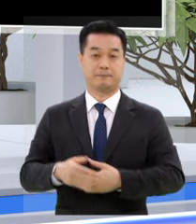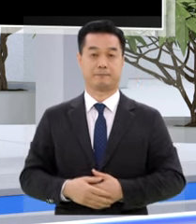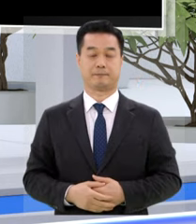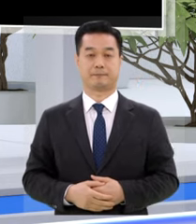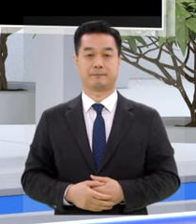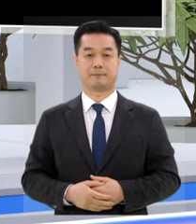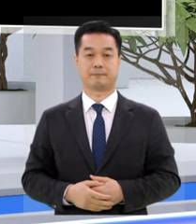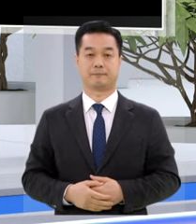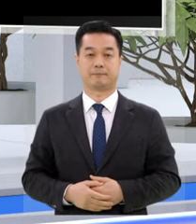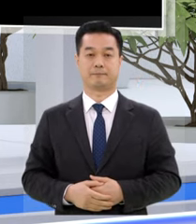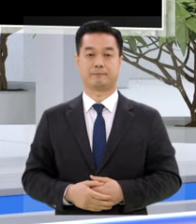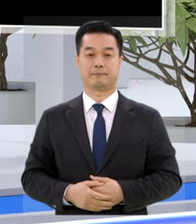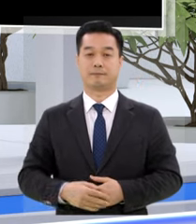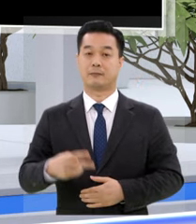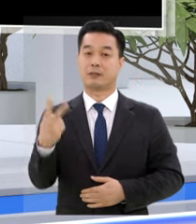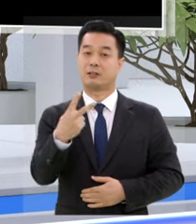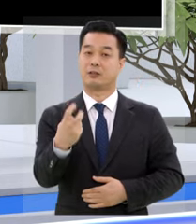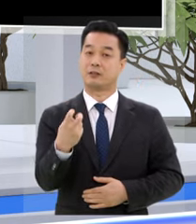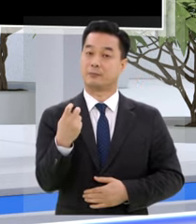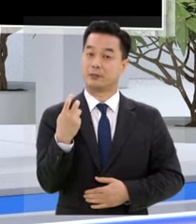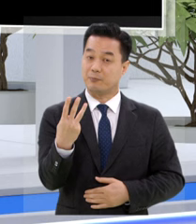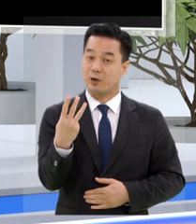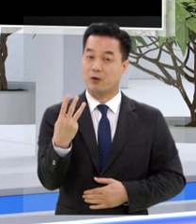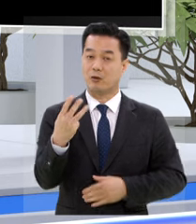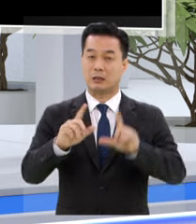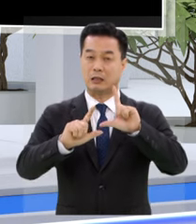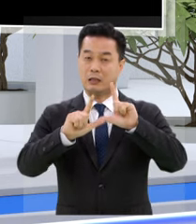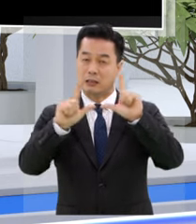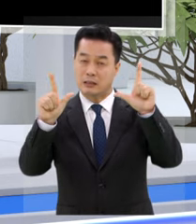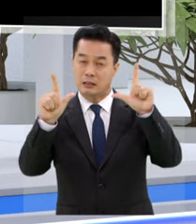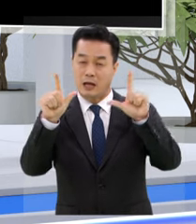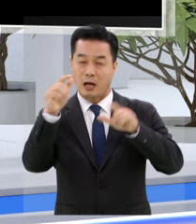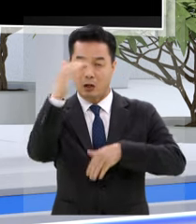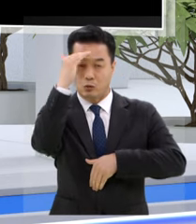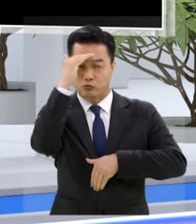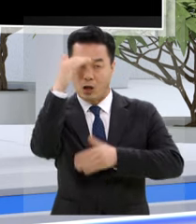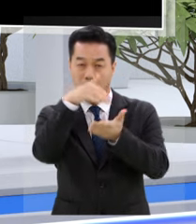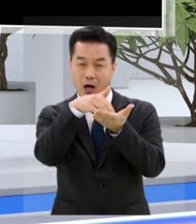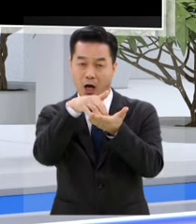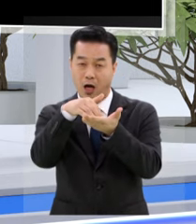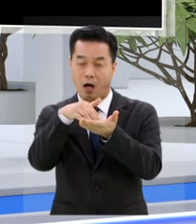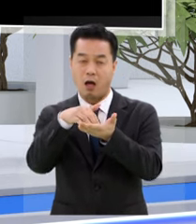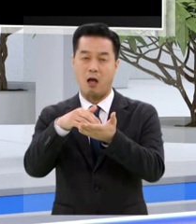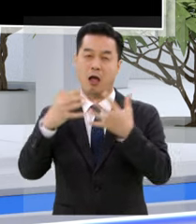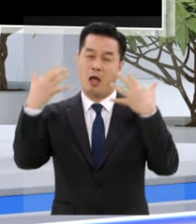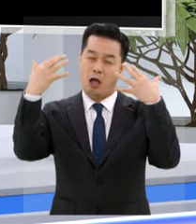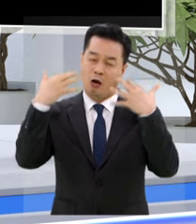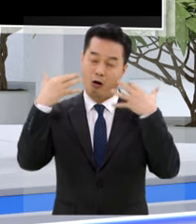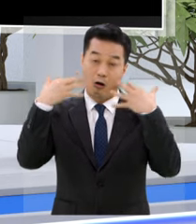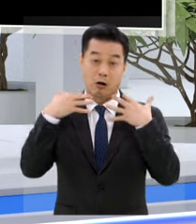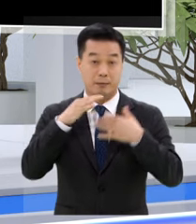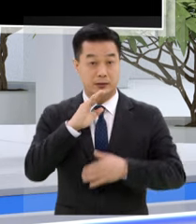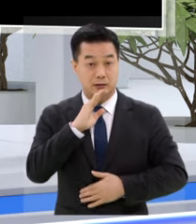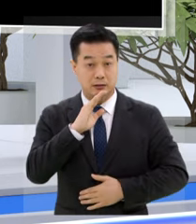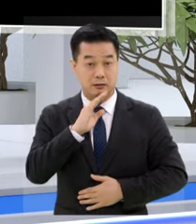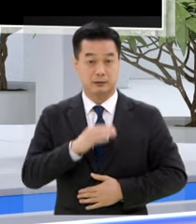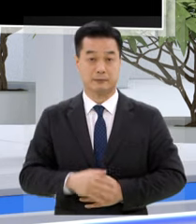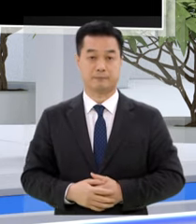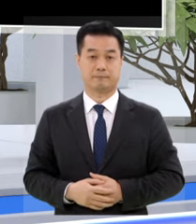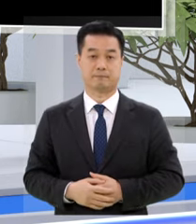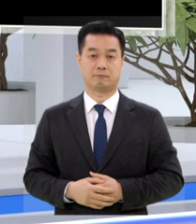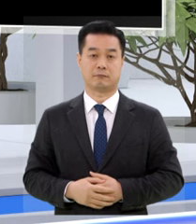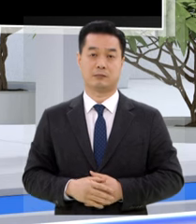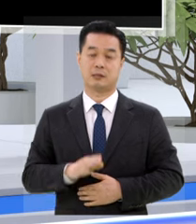제안입니다 2023년이 기상관측 일에 가장 뜨거웠던 해였다 걸 알고 계십니까